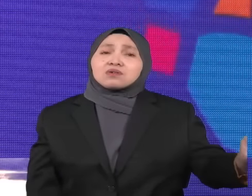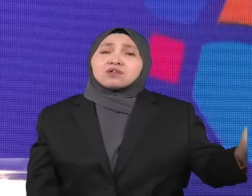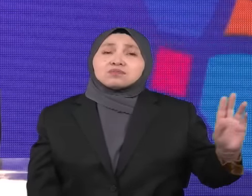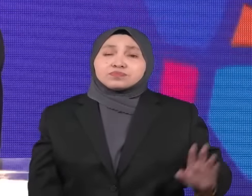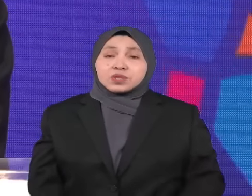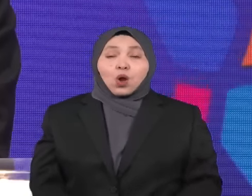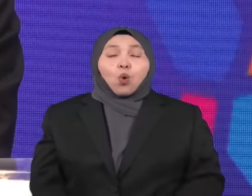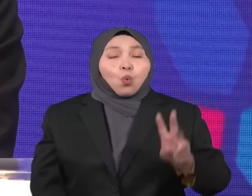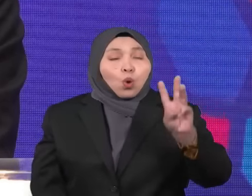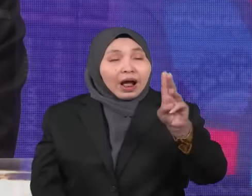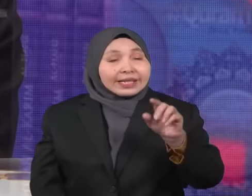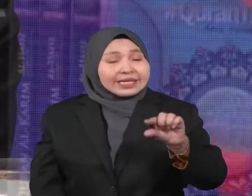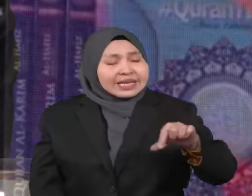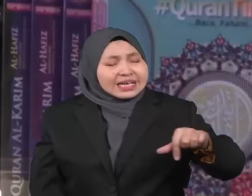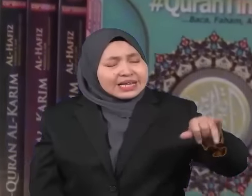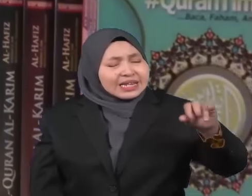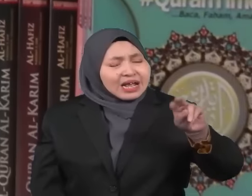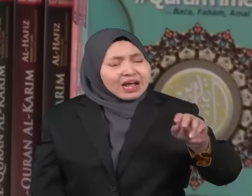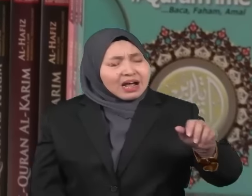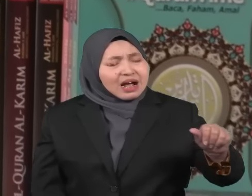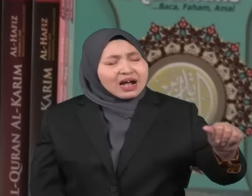nar. Wa qina